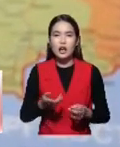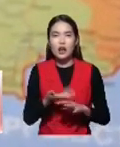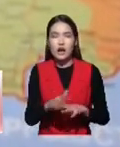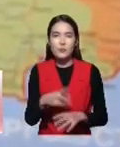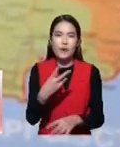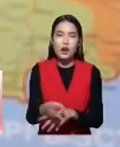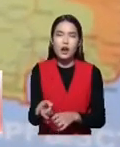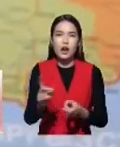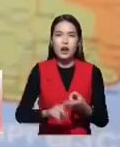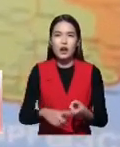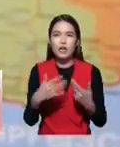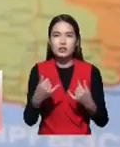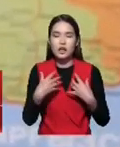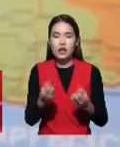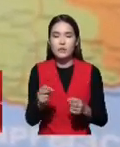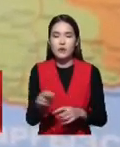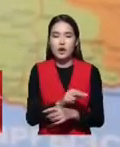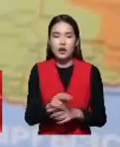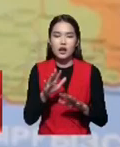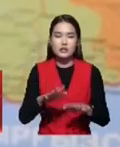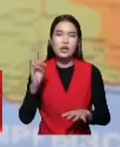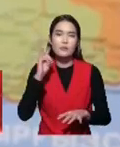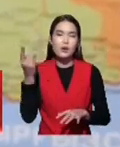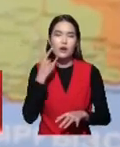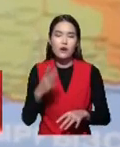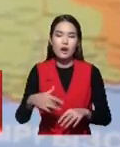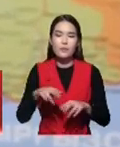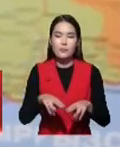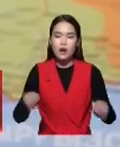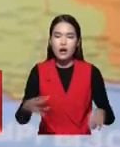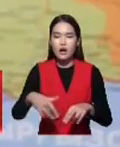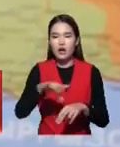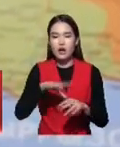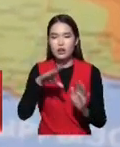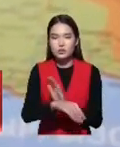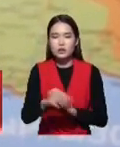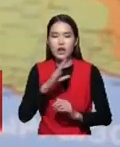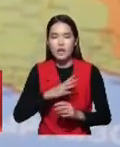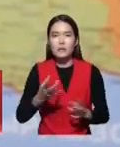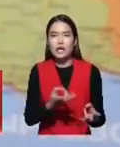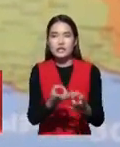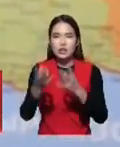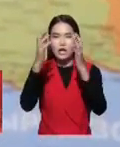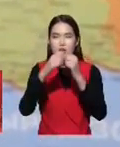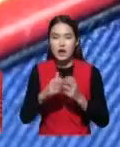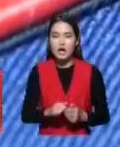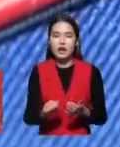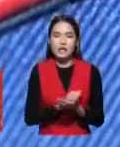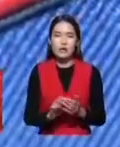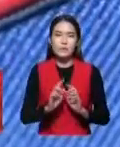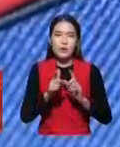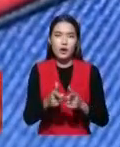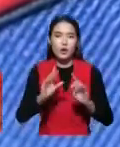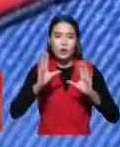зиян келтіру бойынша Петропавл қаласы полиция басқармасында сотқа дейінгі тергеп тексерулердің бірыңғай тізіліміне тіркелді.